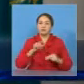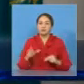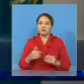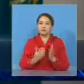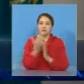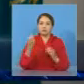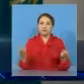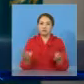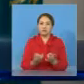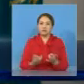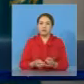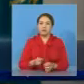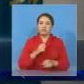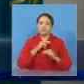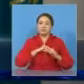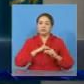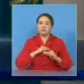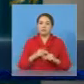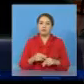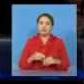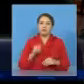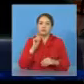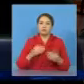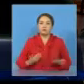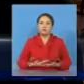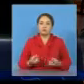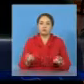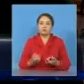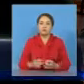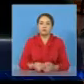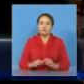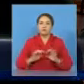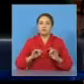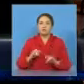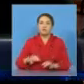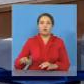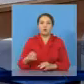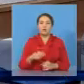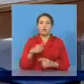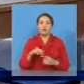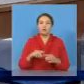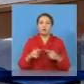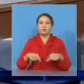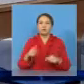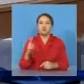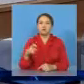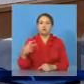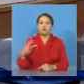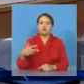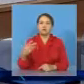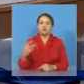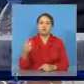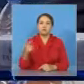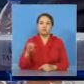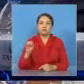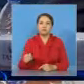биік болу керек, ол еңбек адамы лайықты өмір сүру керек. Айта кетейік, облыстық кәсіподақ орталығында 131 мың мүше бар. Мыңнан